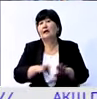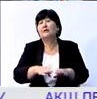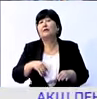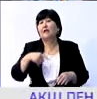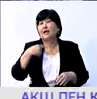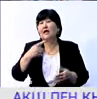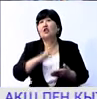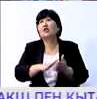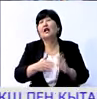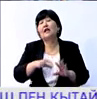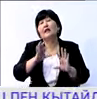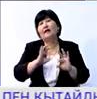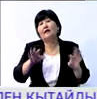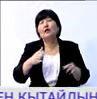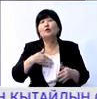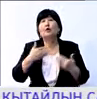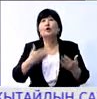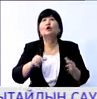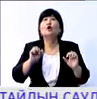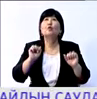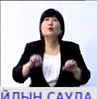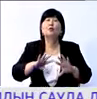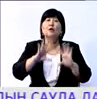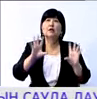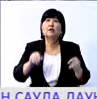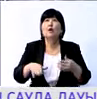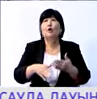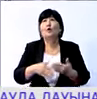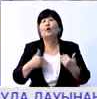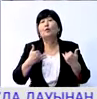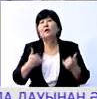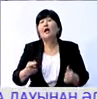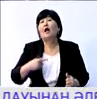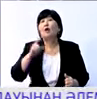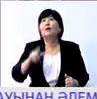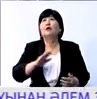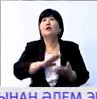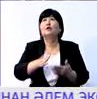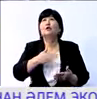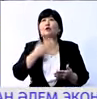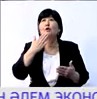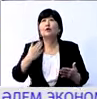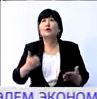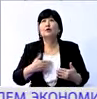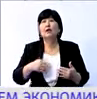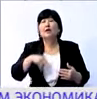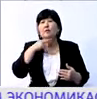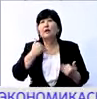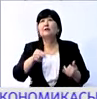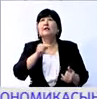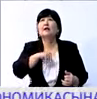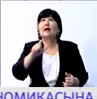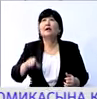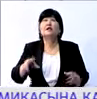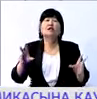кіріп, жағдайларын айтап, мен ол кісілерге мүмкіндігінше барлығына көмектесем. Мамандығын шын жүрекпен сүйіп, жан тәнімен беріліп істейтін азаматтар